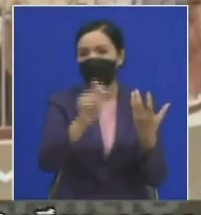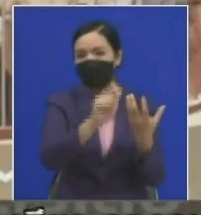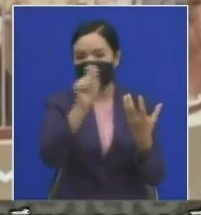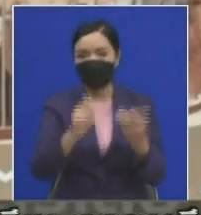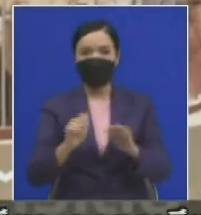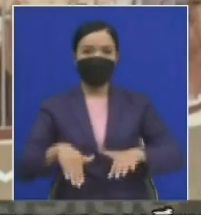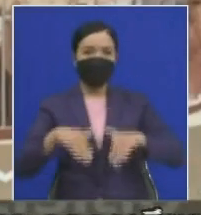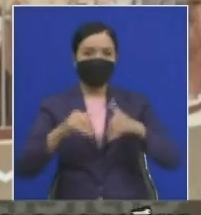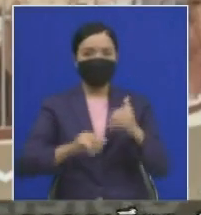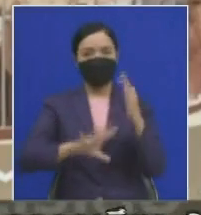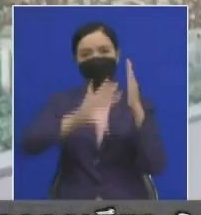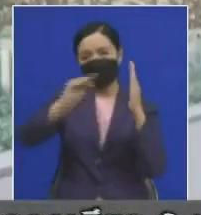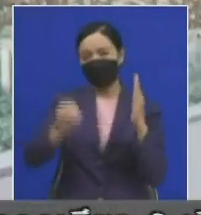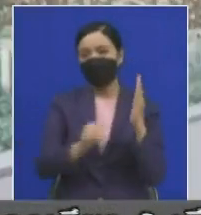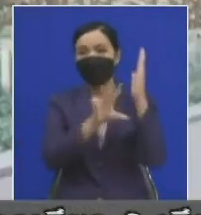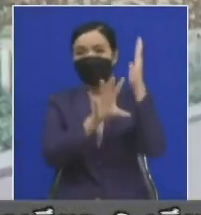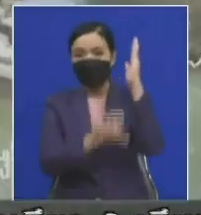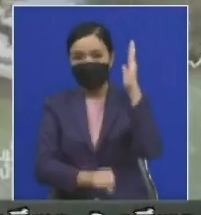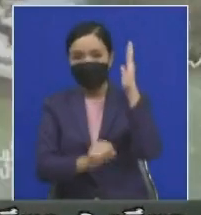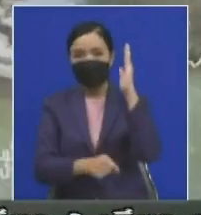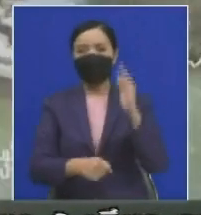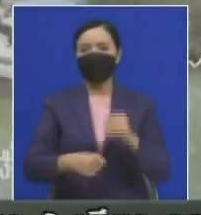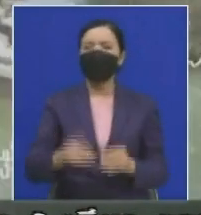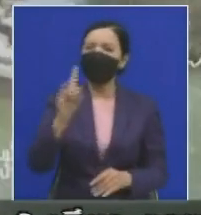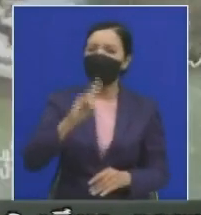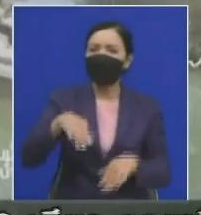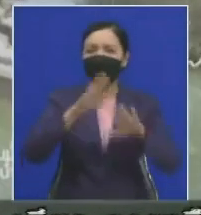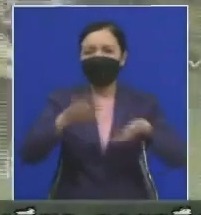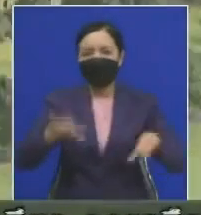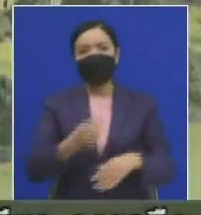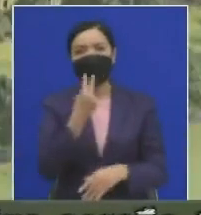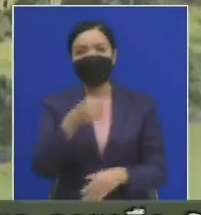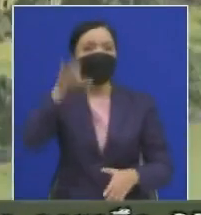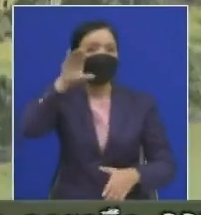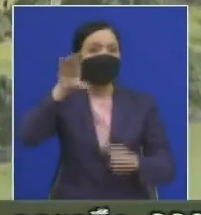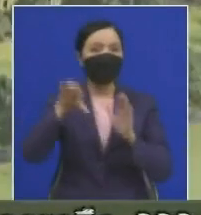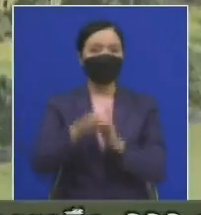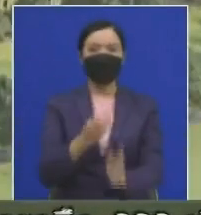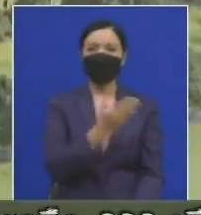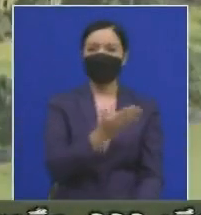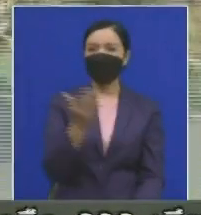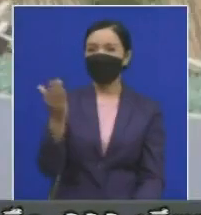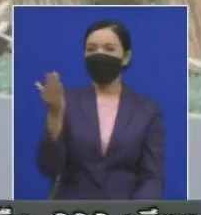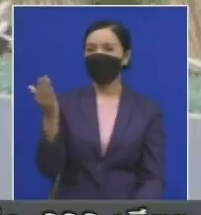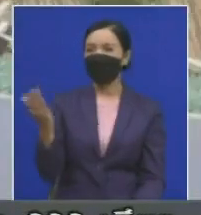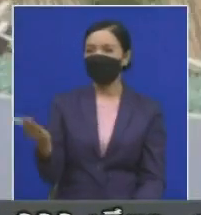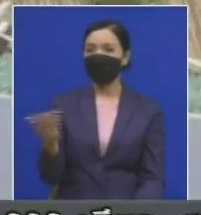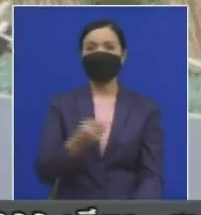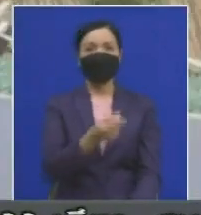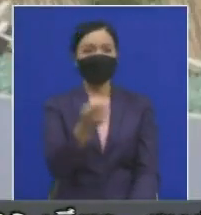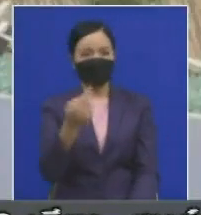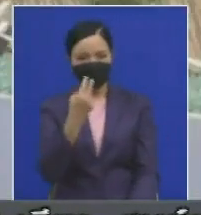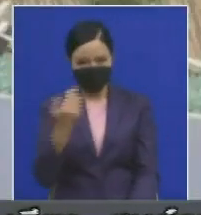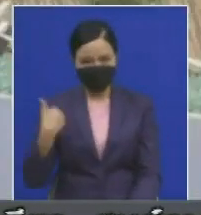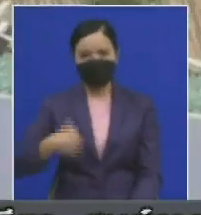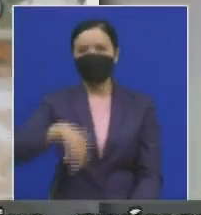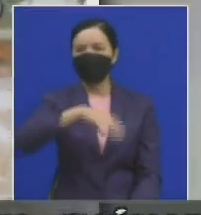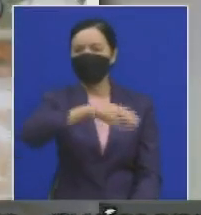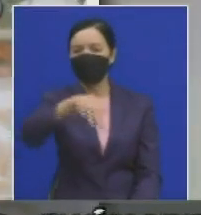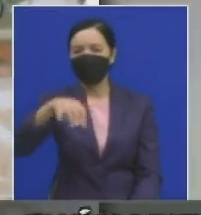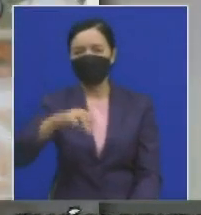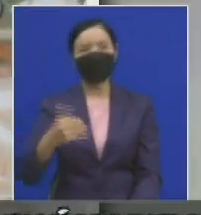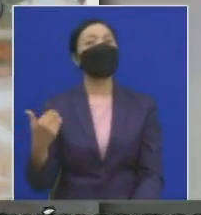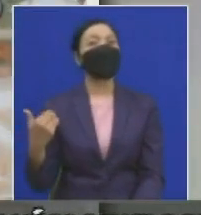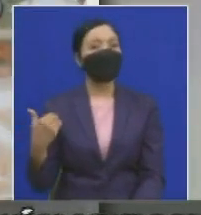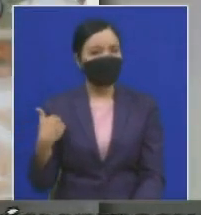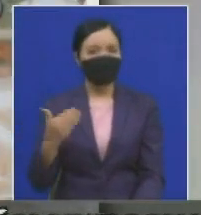ซน America ใต้โนสัตวเด็ก นี่ เอาภาพมาใหชมพืนนะก Marylandเช้น้วกก็จะเกิดส่งเลวนี้ขึน